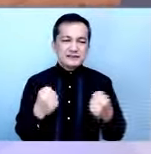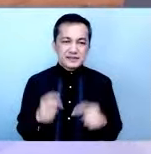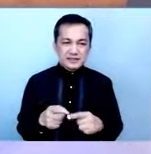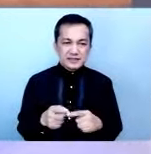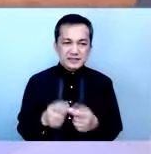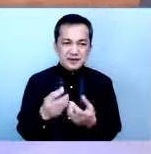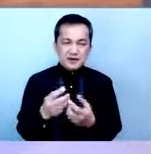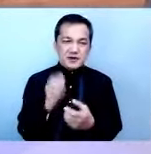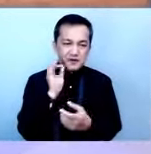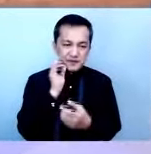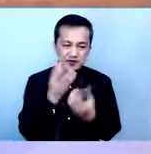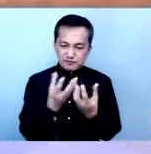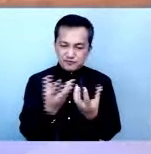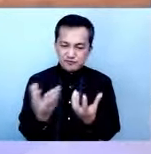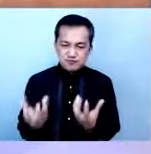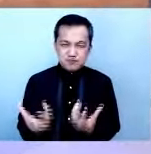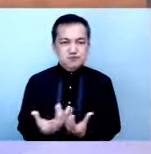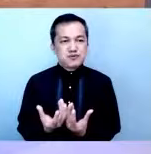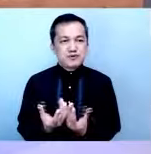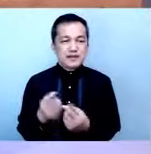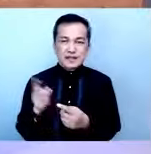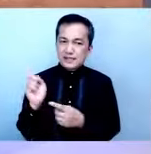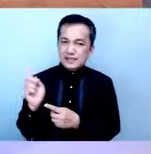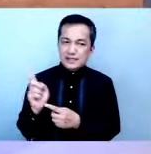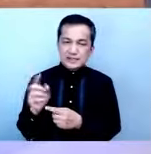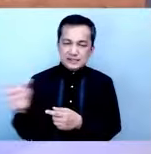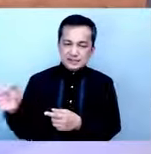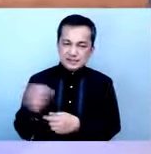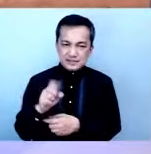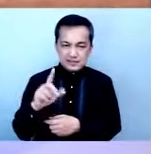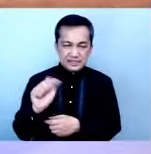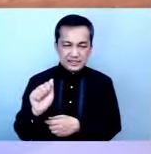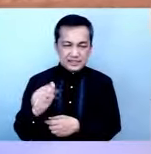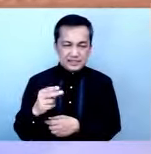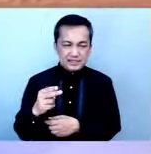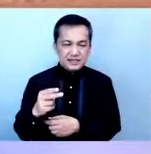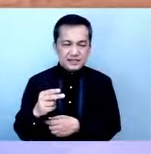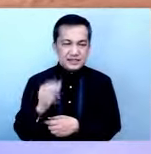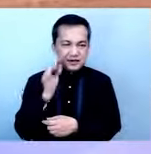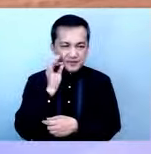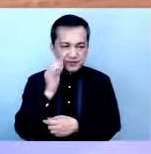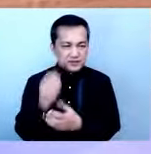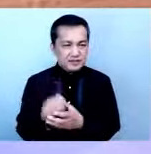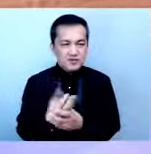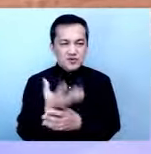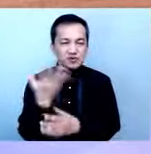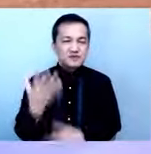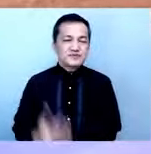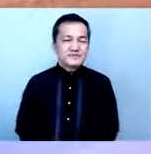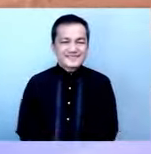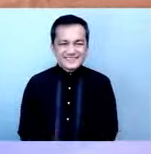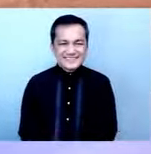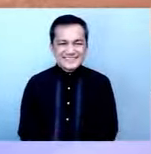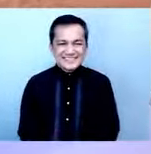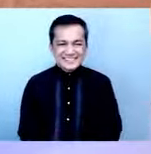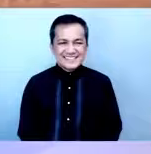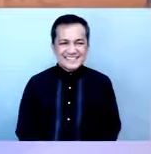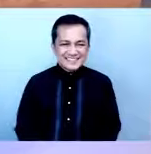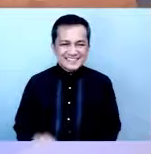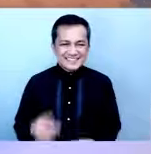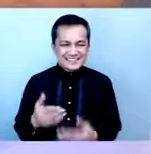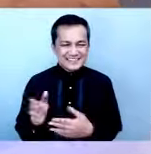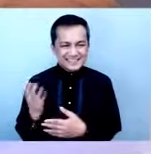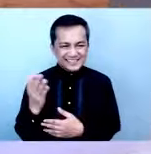natin this morning si Miss Lea D ng Fruit in Bloom. Good morning! Good morning! Good morning!